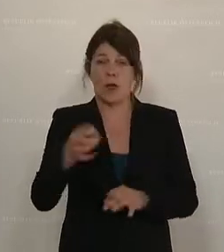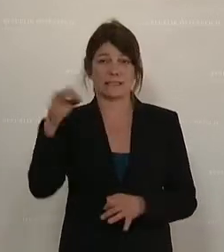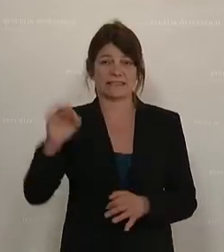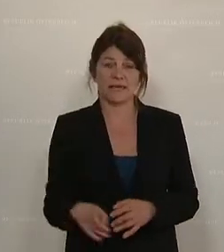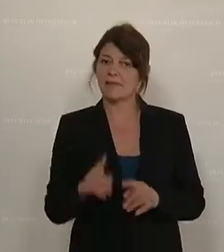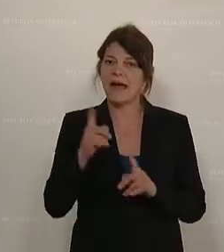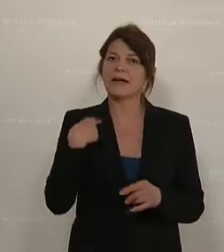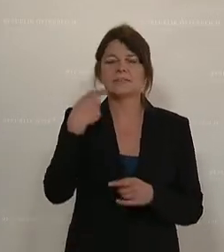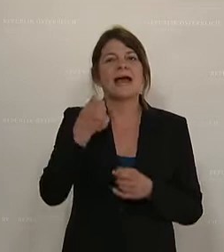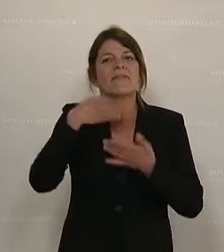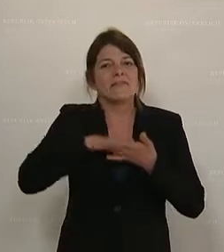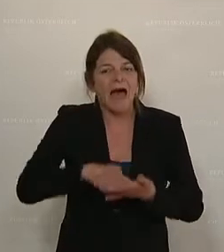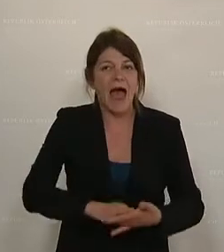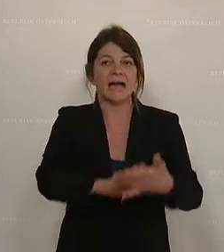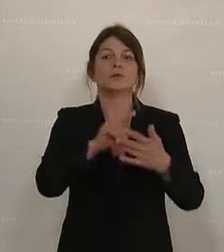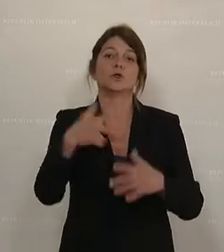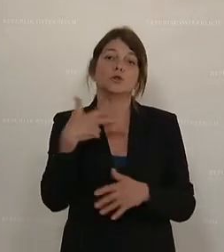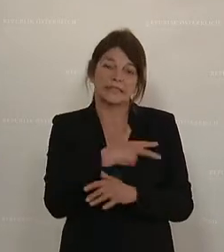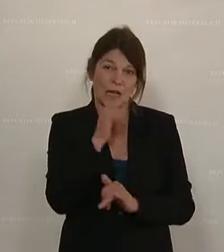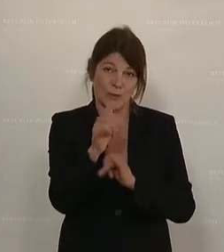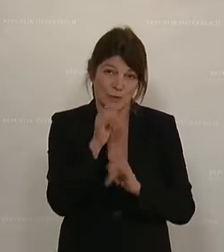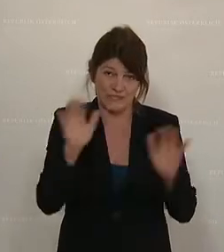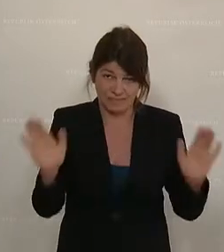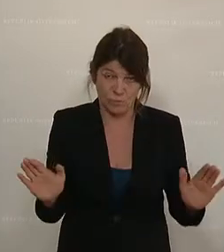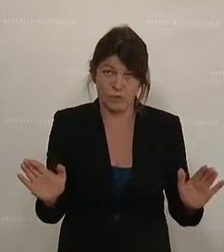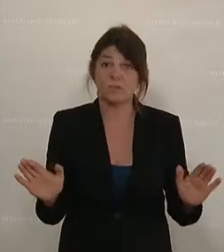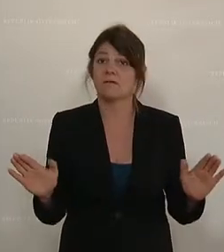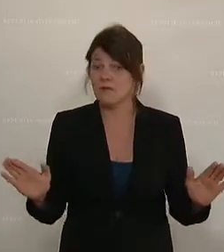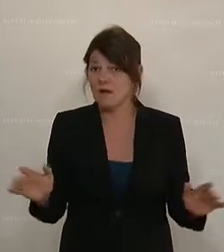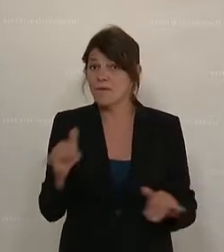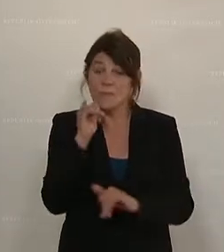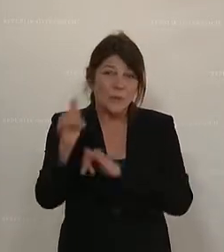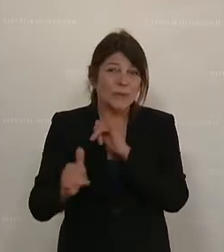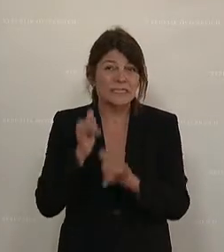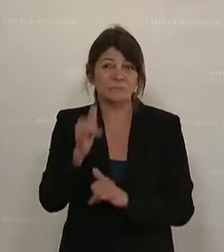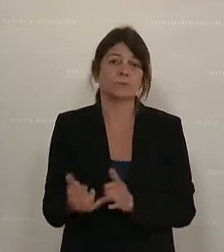einem nachhaltigen, sozialen Tourismus.